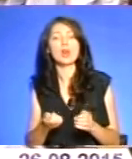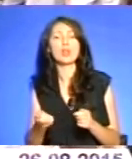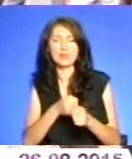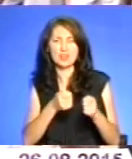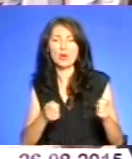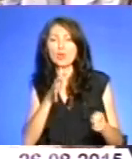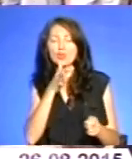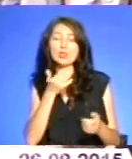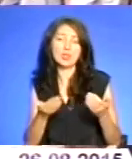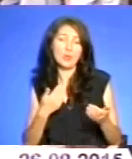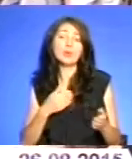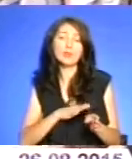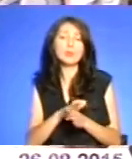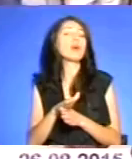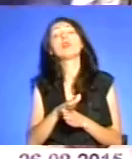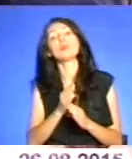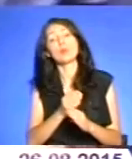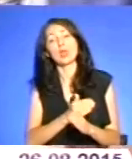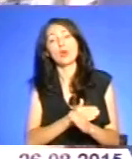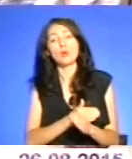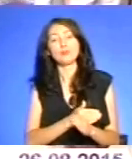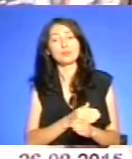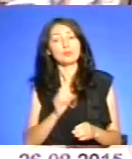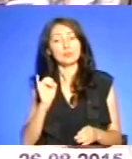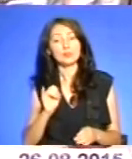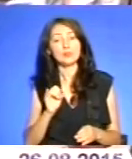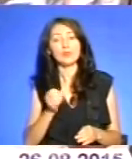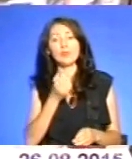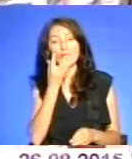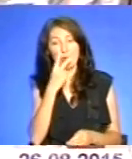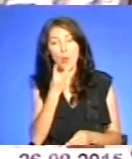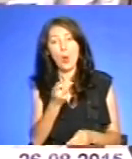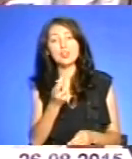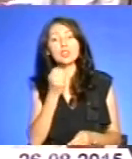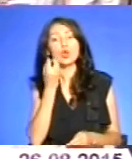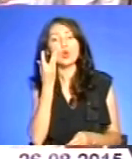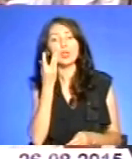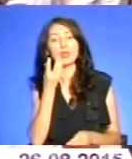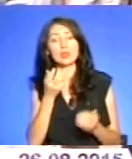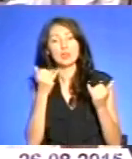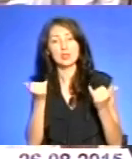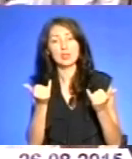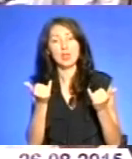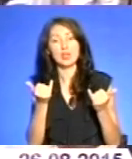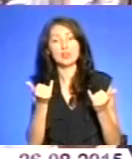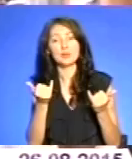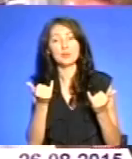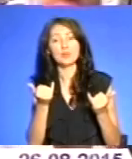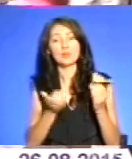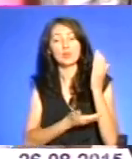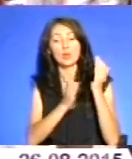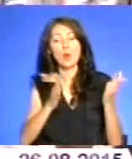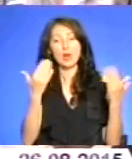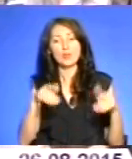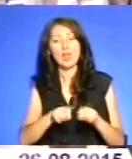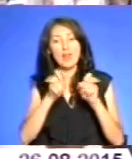ми справились помаленько. І добре бачити, коли оце зараз, коли парк вже